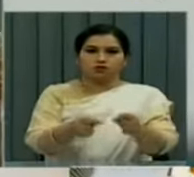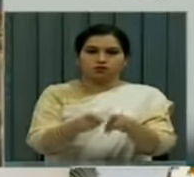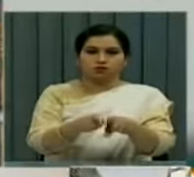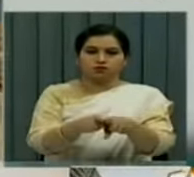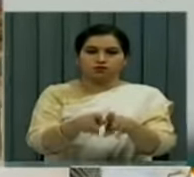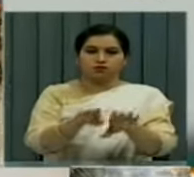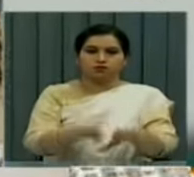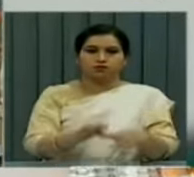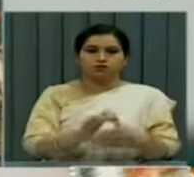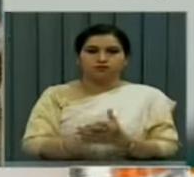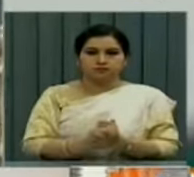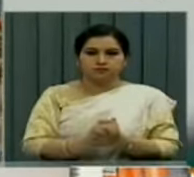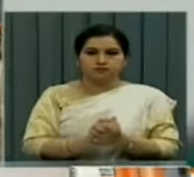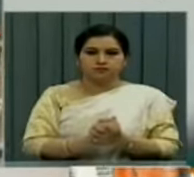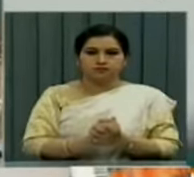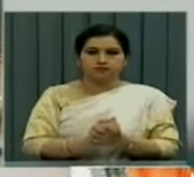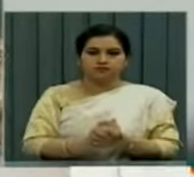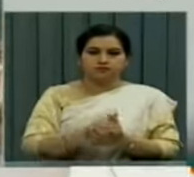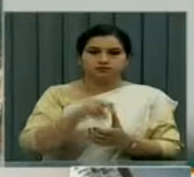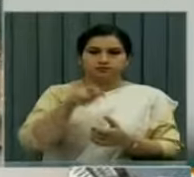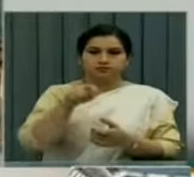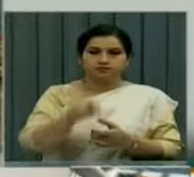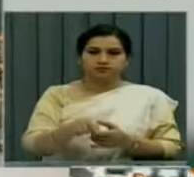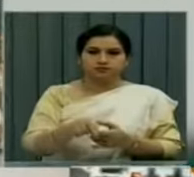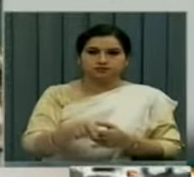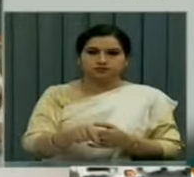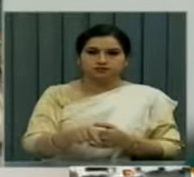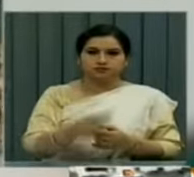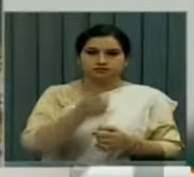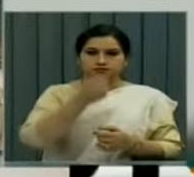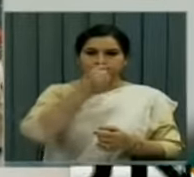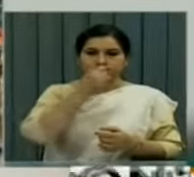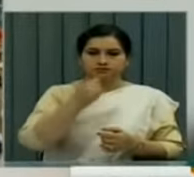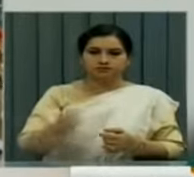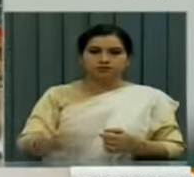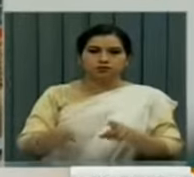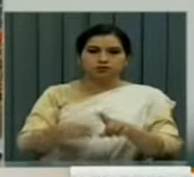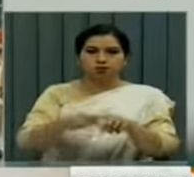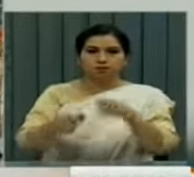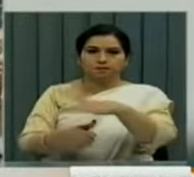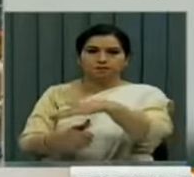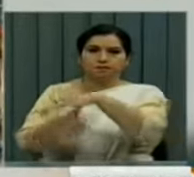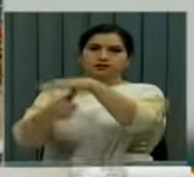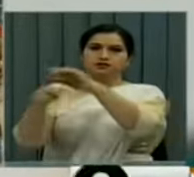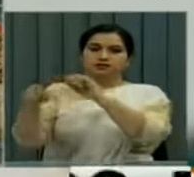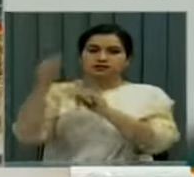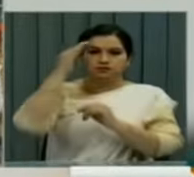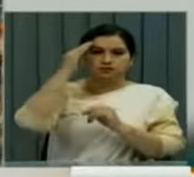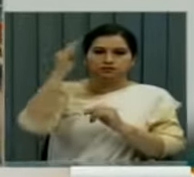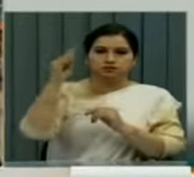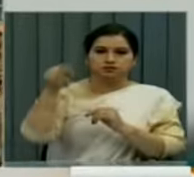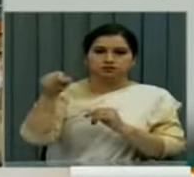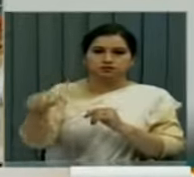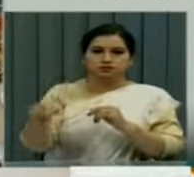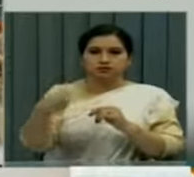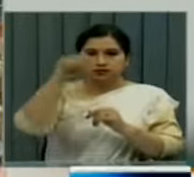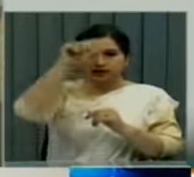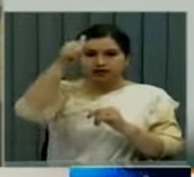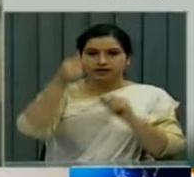बिगेस्ट पैरामिलिट्री फोर्स है ये, इतनी तादाद में है ये, आप इनको हर जगह देखेंगे। और कभी कई बार तो